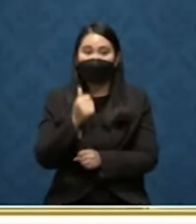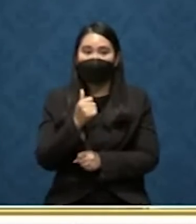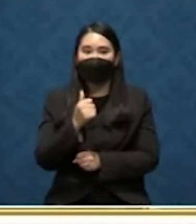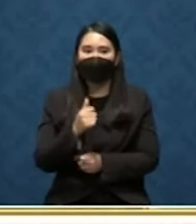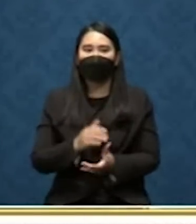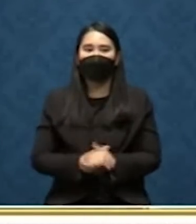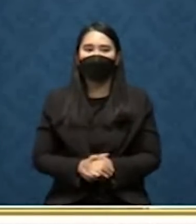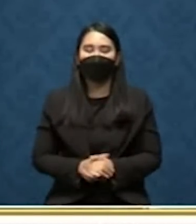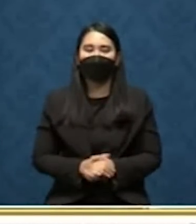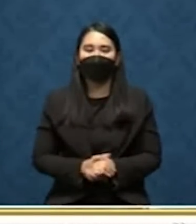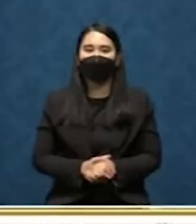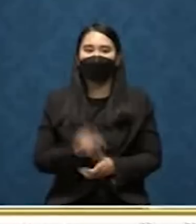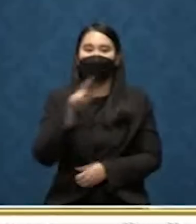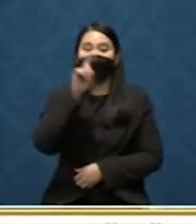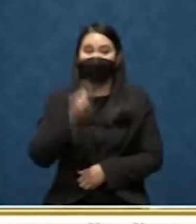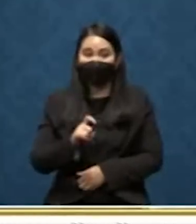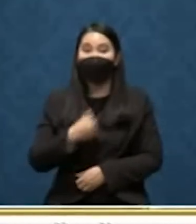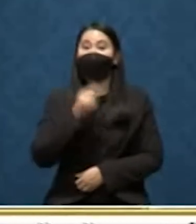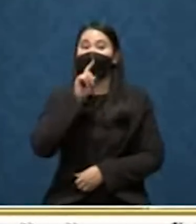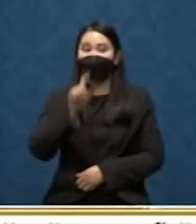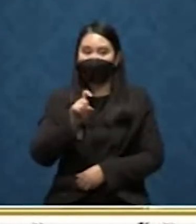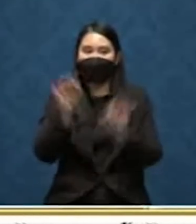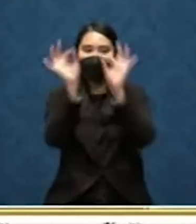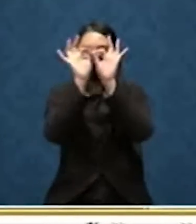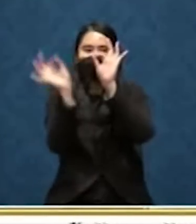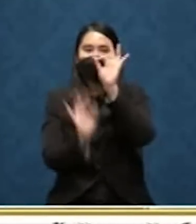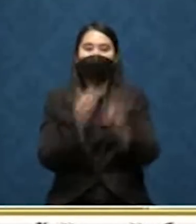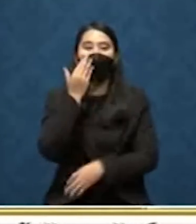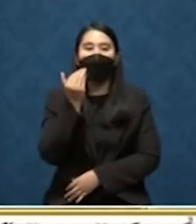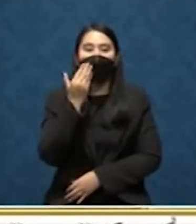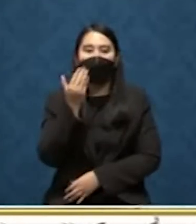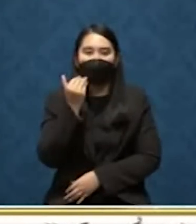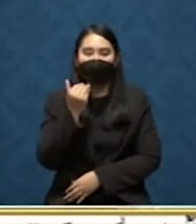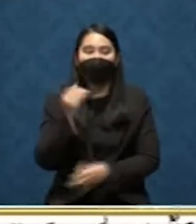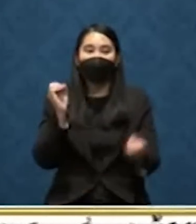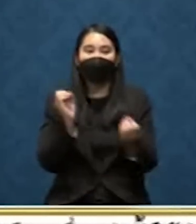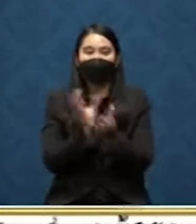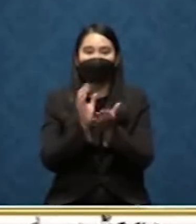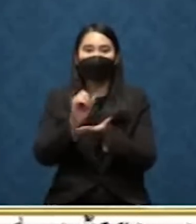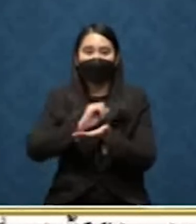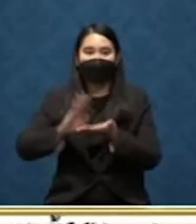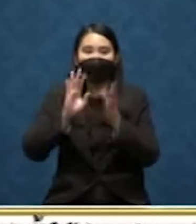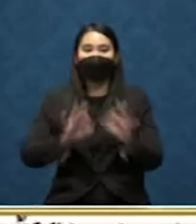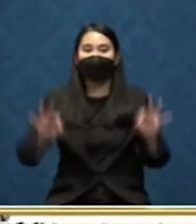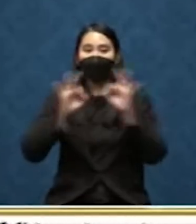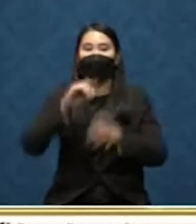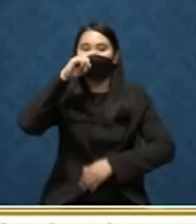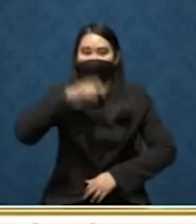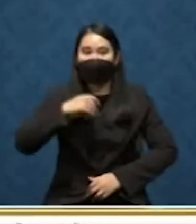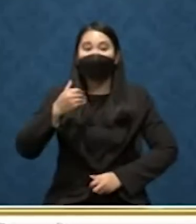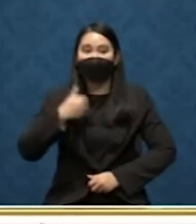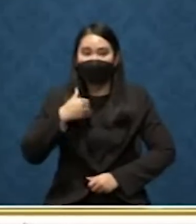ไม่มีอะไรเกิดขึ้นแล้วถามว่าข้อความที่อวดอ้างกแบบนี้ กระทบไปถสถาบัทสำคญของปเทศไยแบนี้